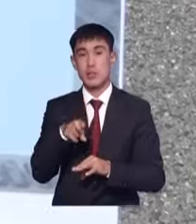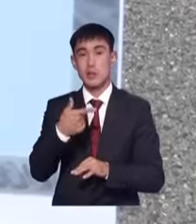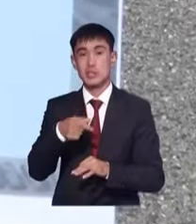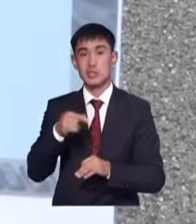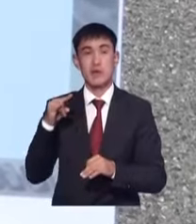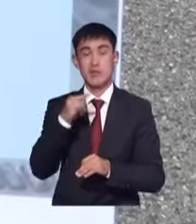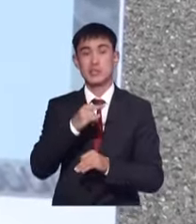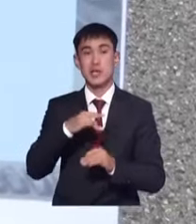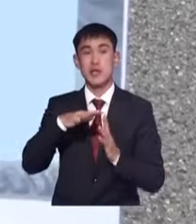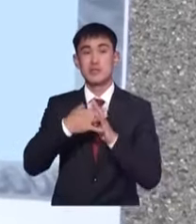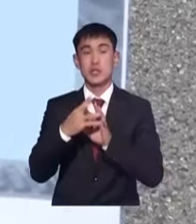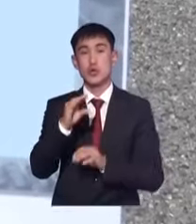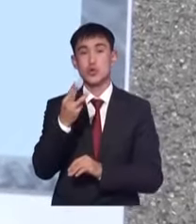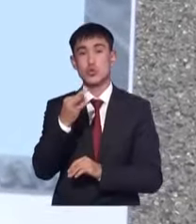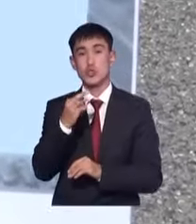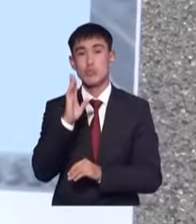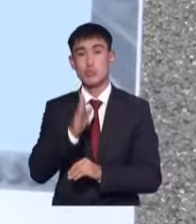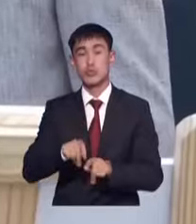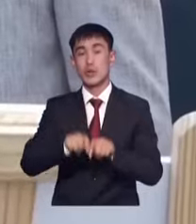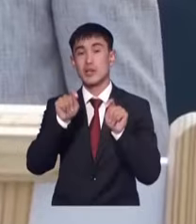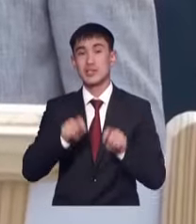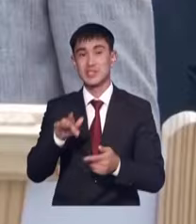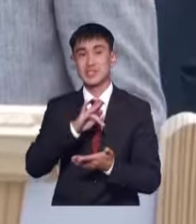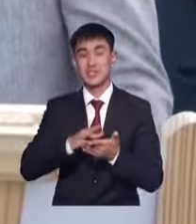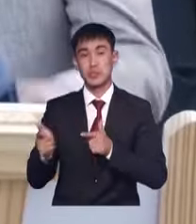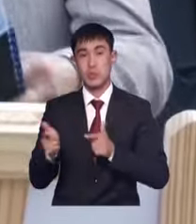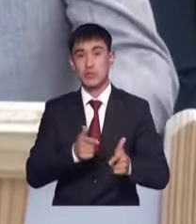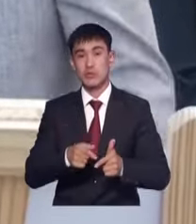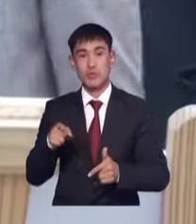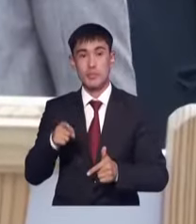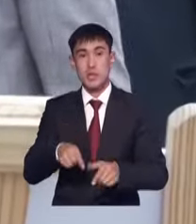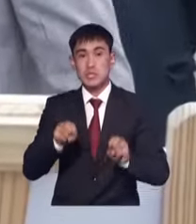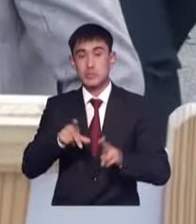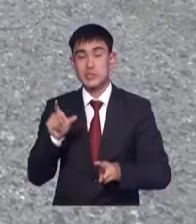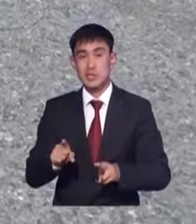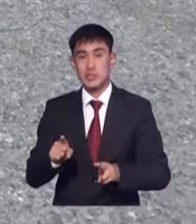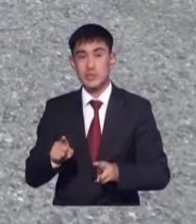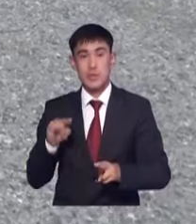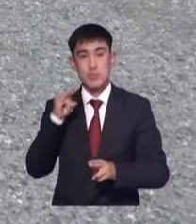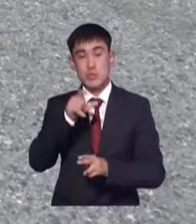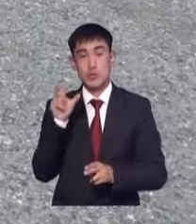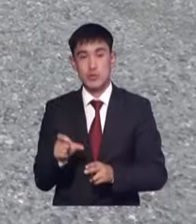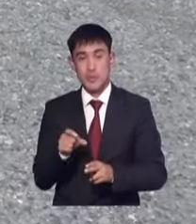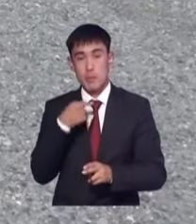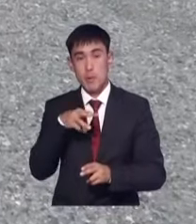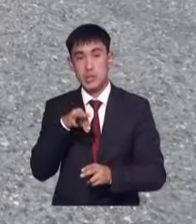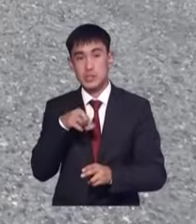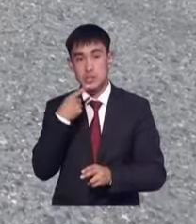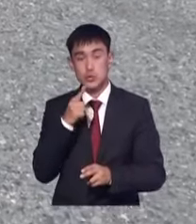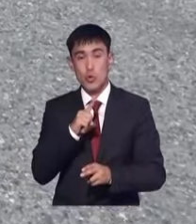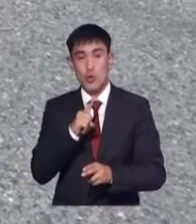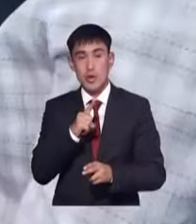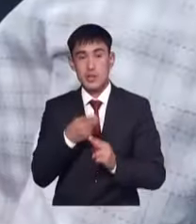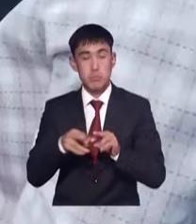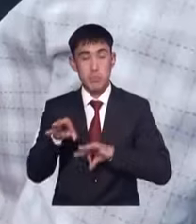гражданской авиации в селе Шонже. Они намерены открыть здесь центр подготовки пилотных специалистов. Марат Султангазиев отметил, что этот проект